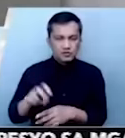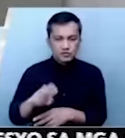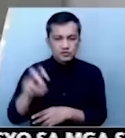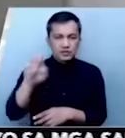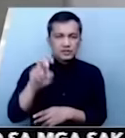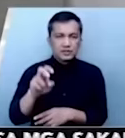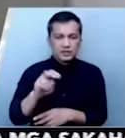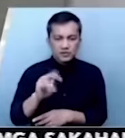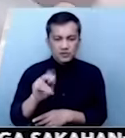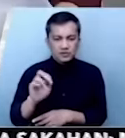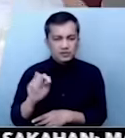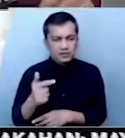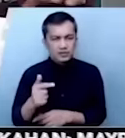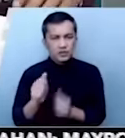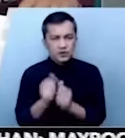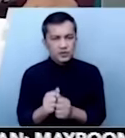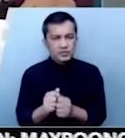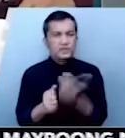With You.